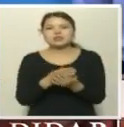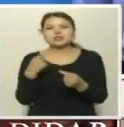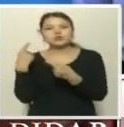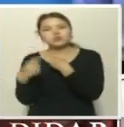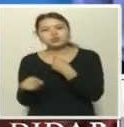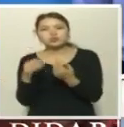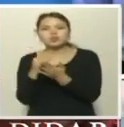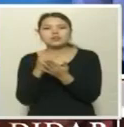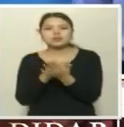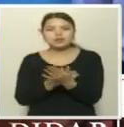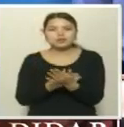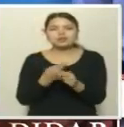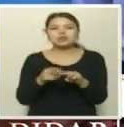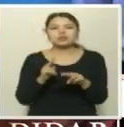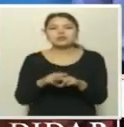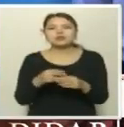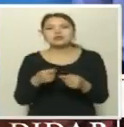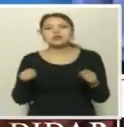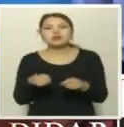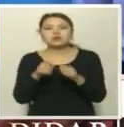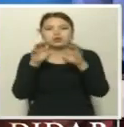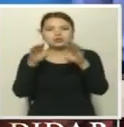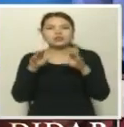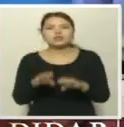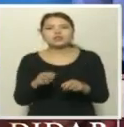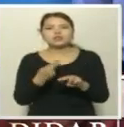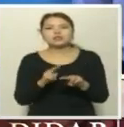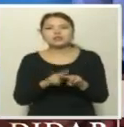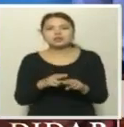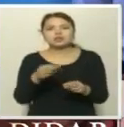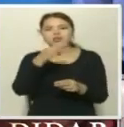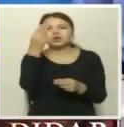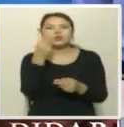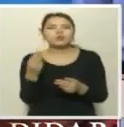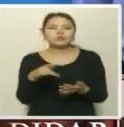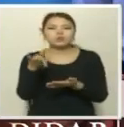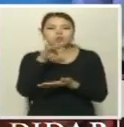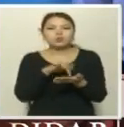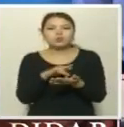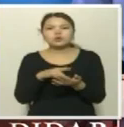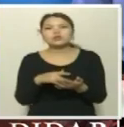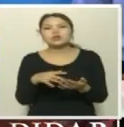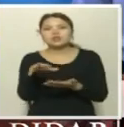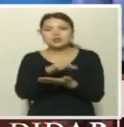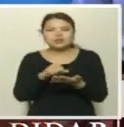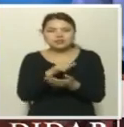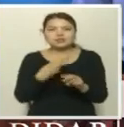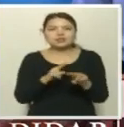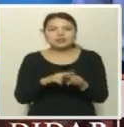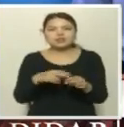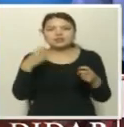Административного кодекса Республики Казахстан нарушение правил благоустройства территорий городов и населенных пунктов, а также снос